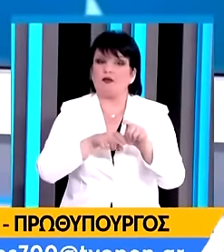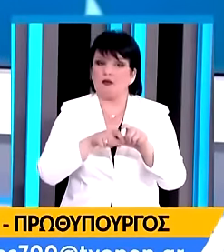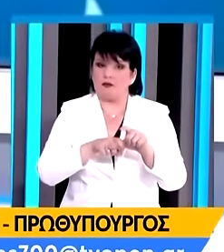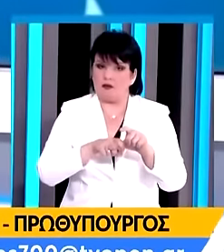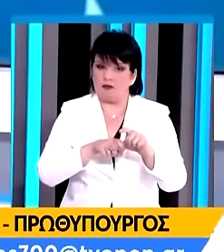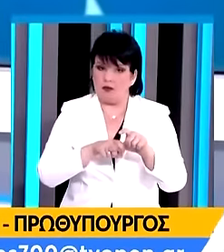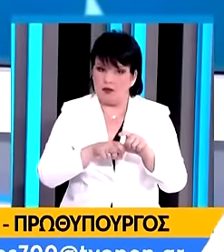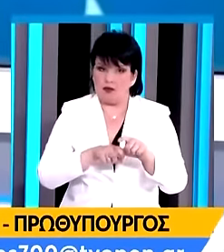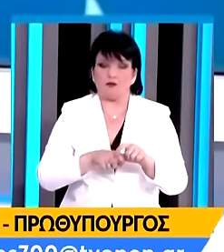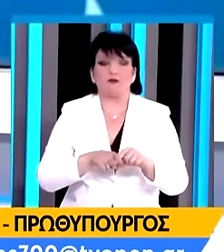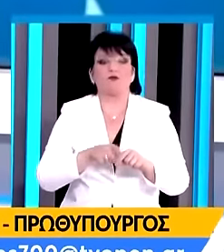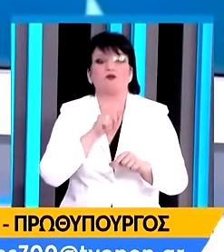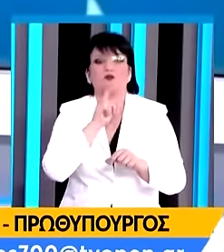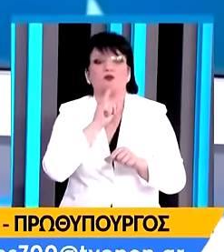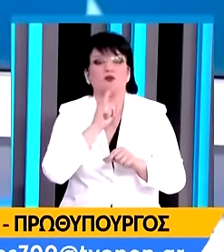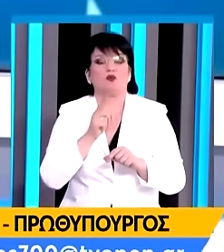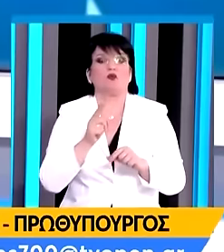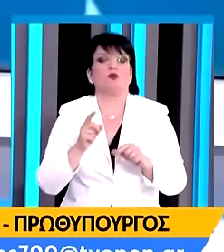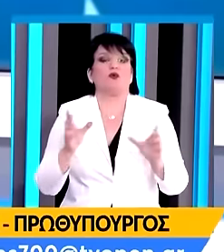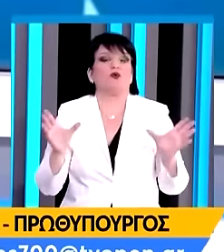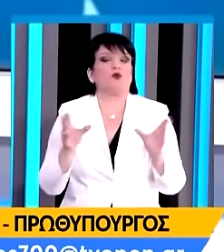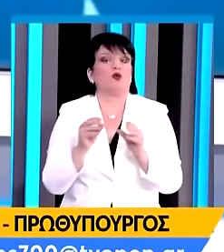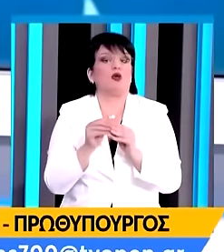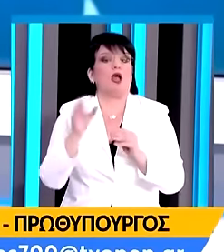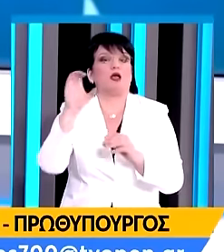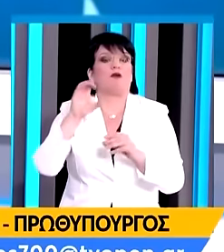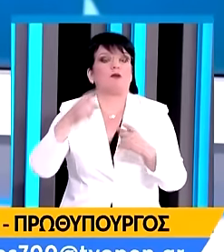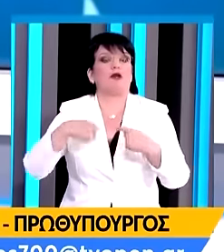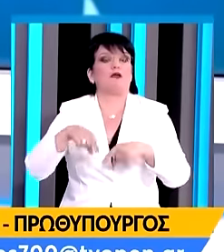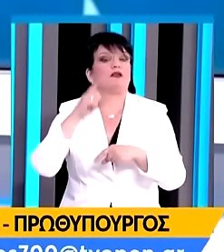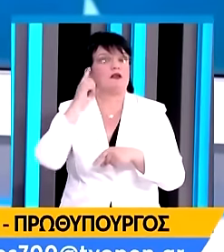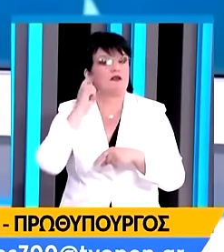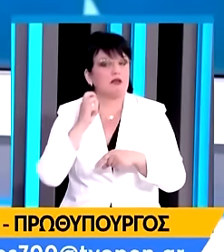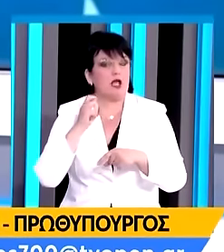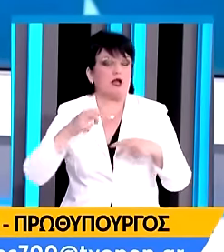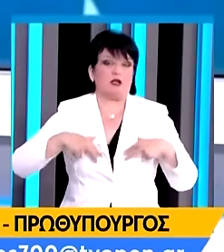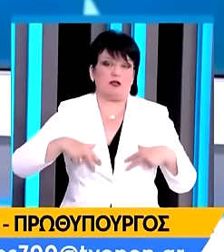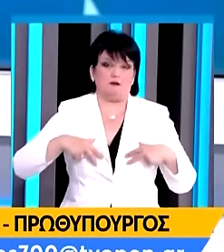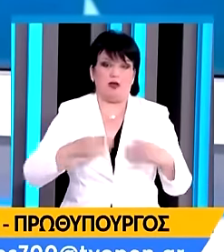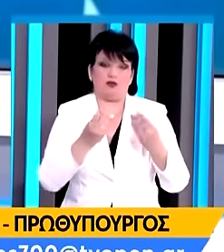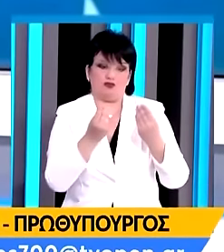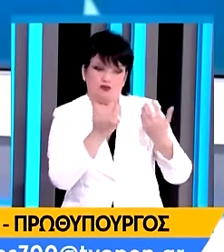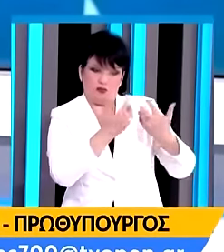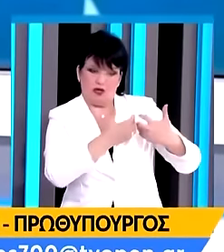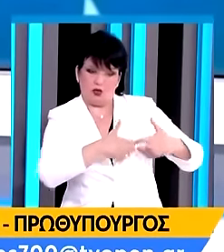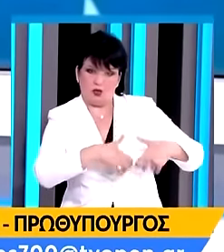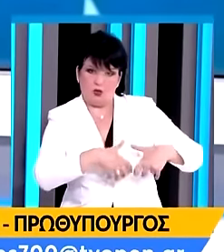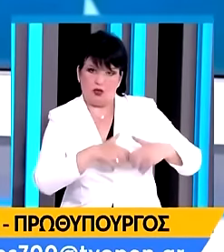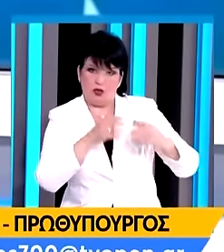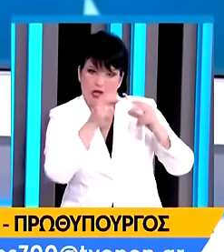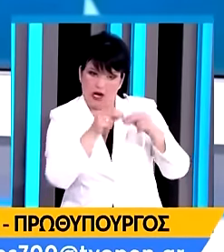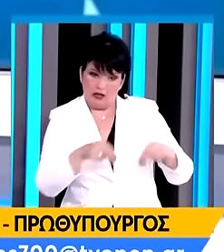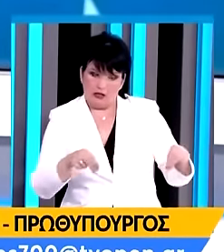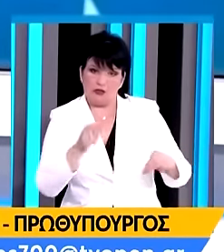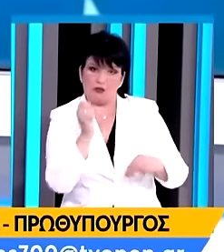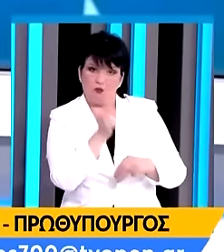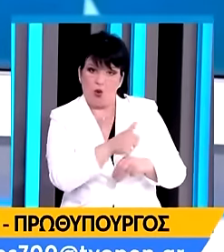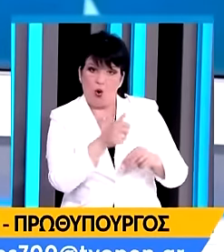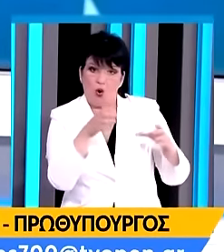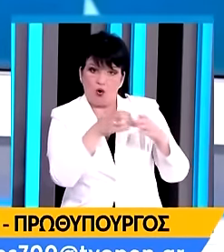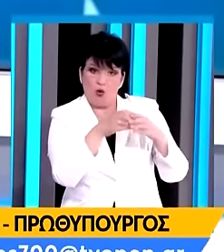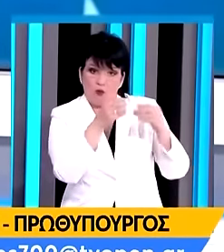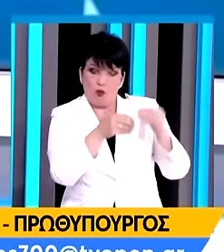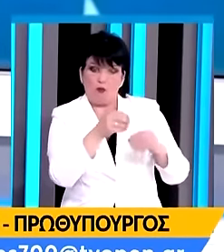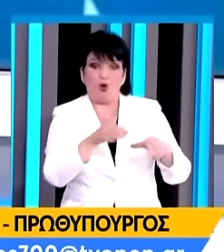ίδια αυτή η περιορισμή αναγνωρίζει η Επιτροπή ότι ουσιαστικά αντιβαίνουν στη λειτουργία της ενιαίας αγοράς. Θα λύσει από μόνο του το πρόβλημα?